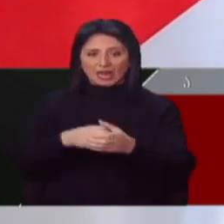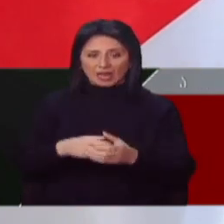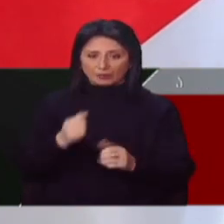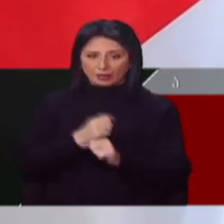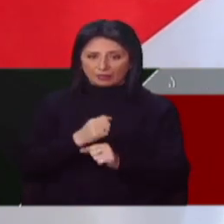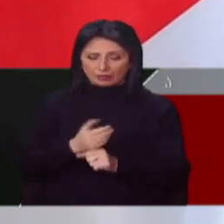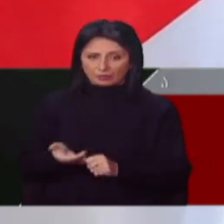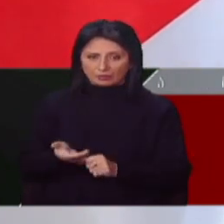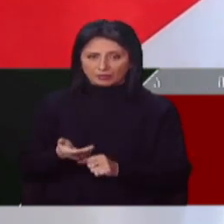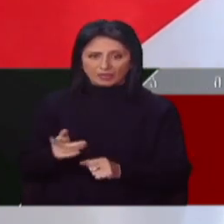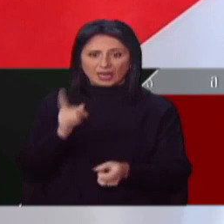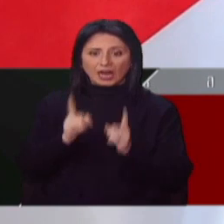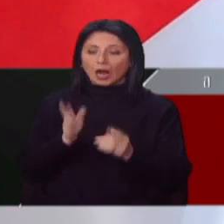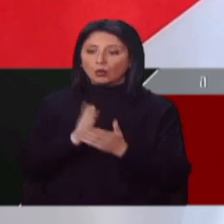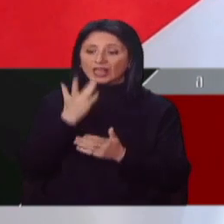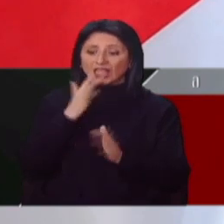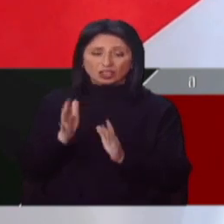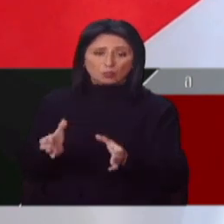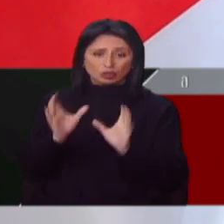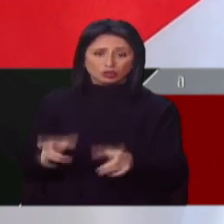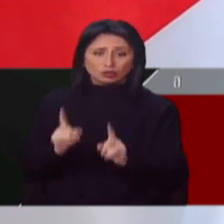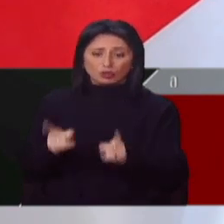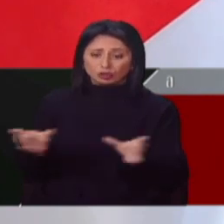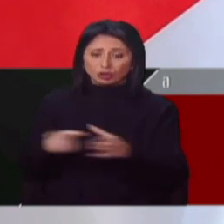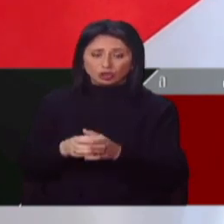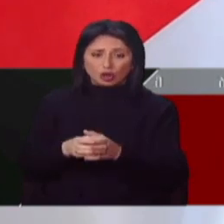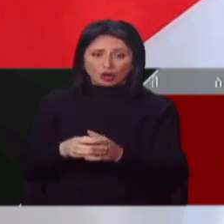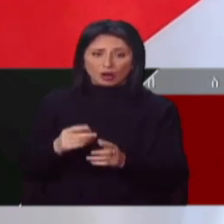ხდება. თითქოს რეალურად ეს არის ნაციონალური მოძრაობა